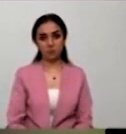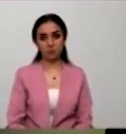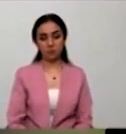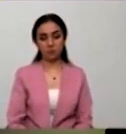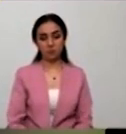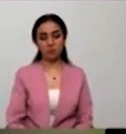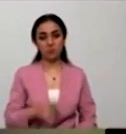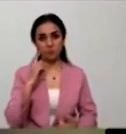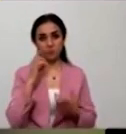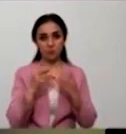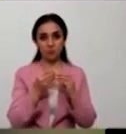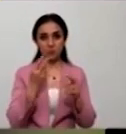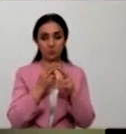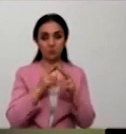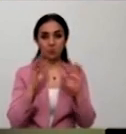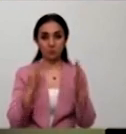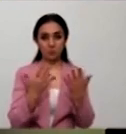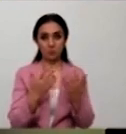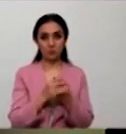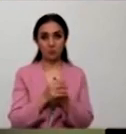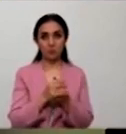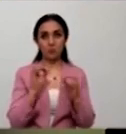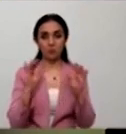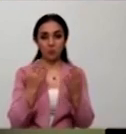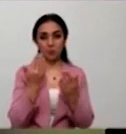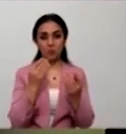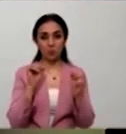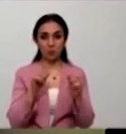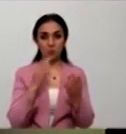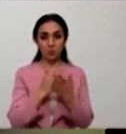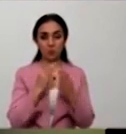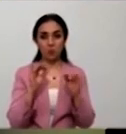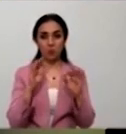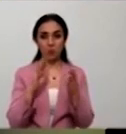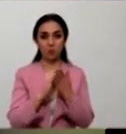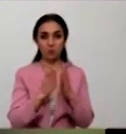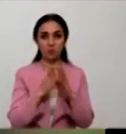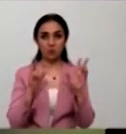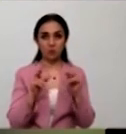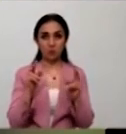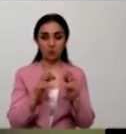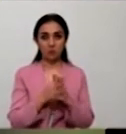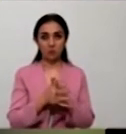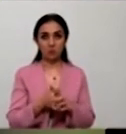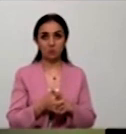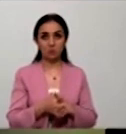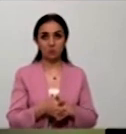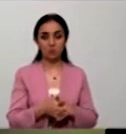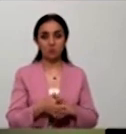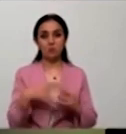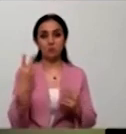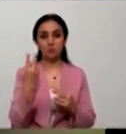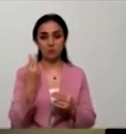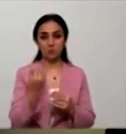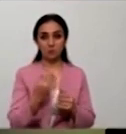Bundan xulosa, bu hodisamiz tasodifiy imkoniyatli hodisa hisoblanadi. Va